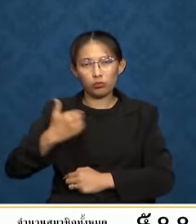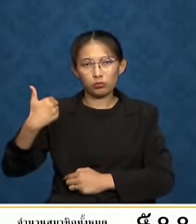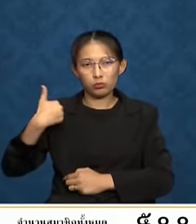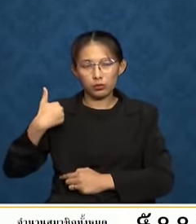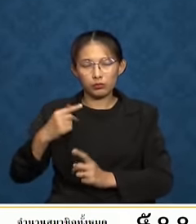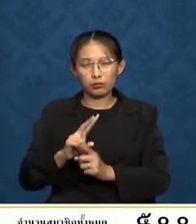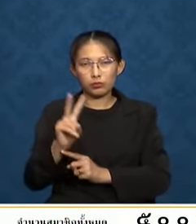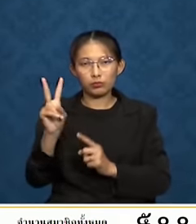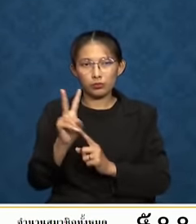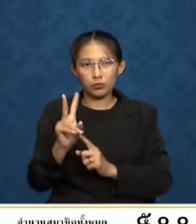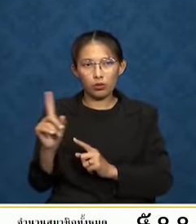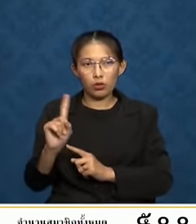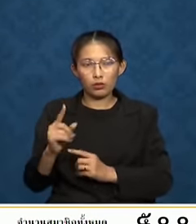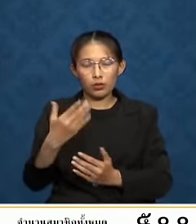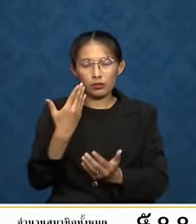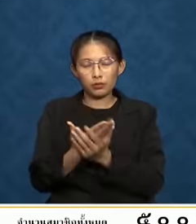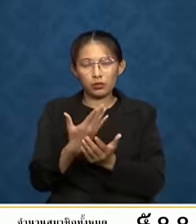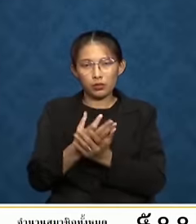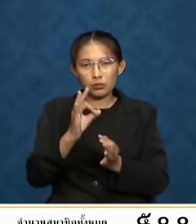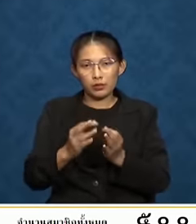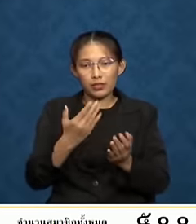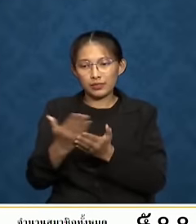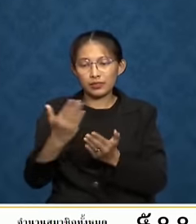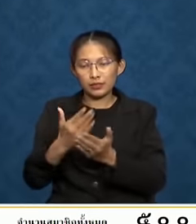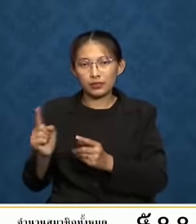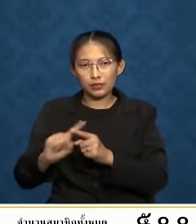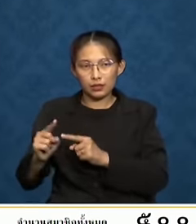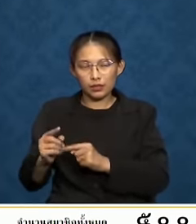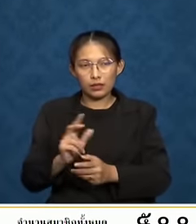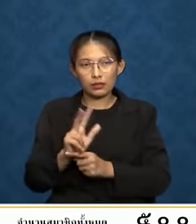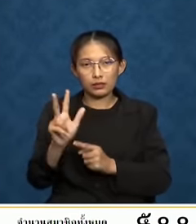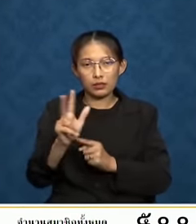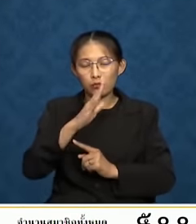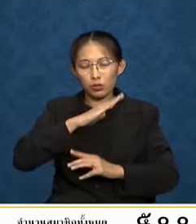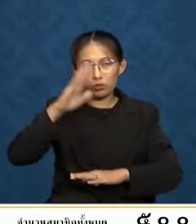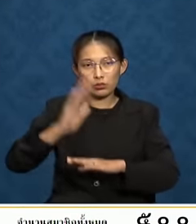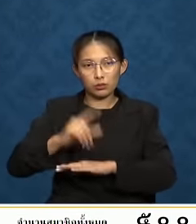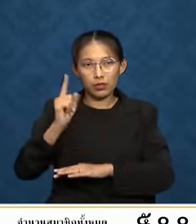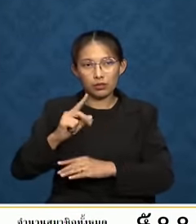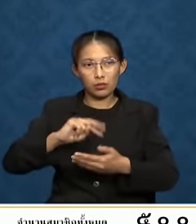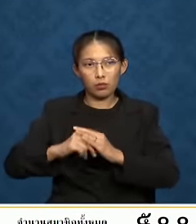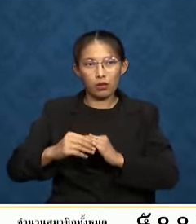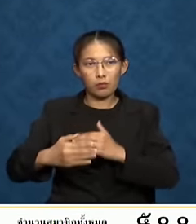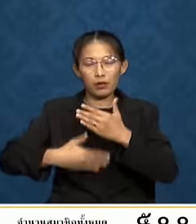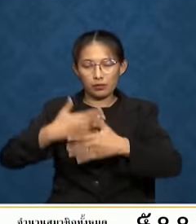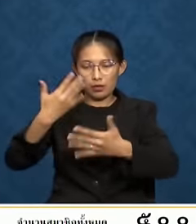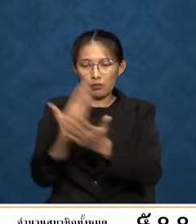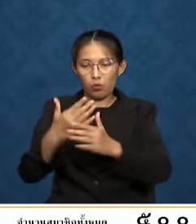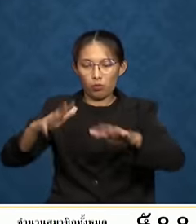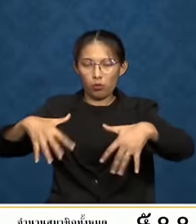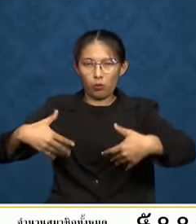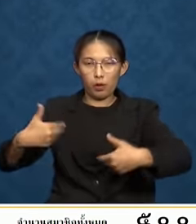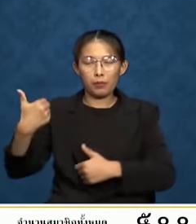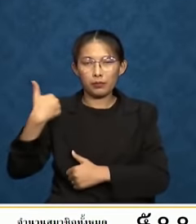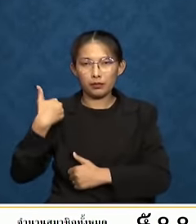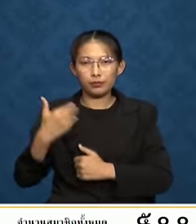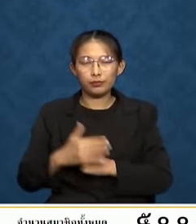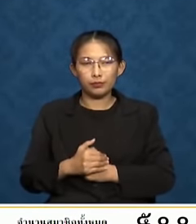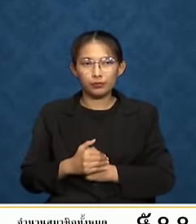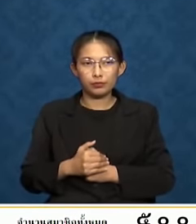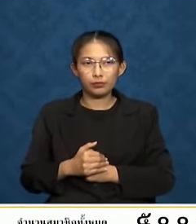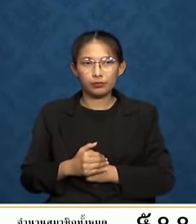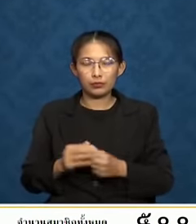2ประหยัดงบที่จะซื้อออกไป 3ถ้าเก่งจริงโดดข้ามไปนำรายได้เข้ามาเลยอัน